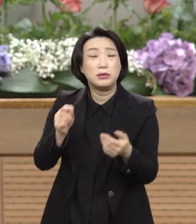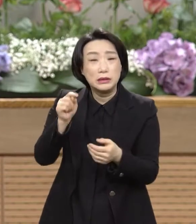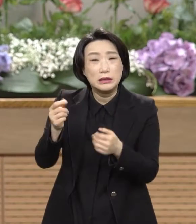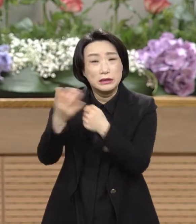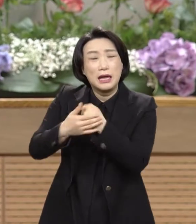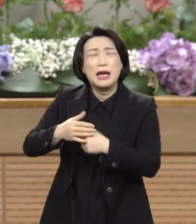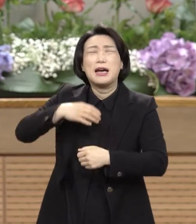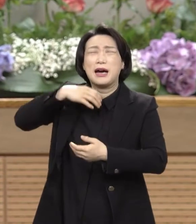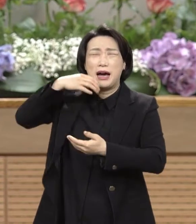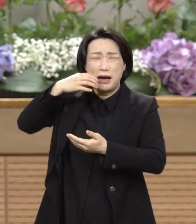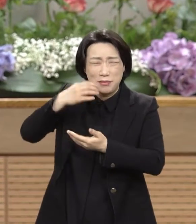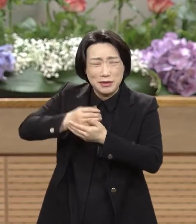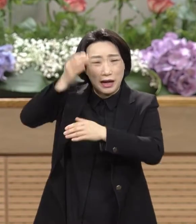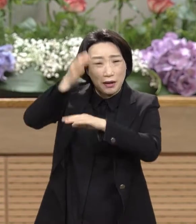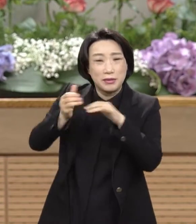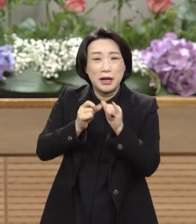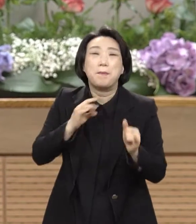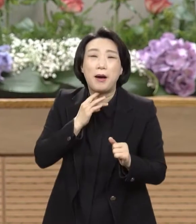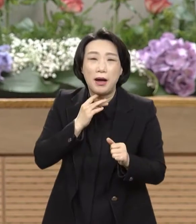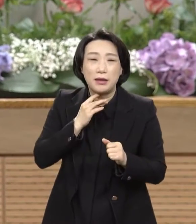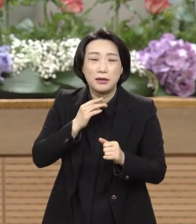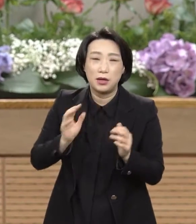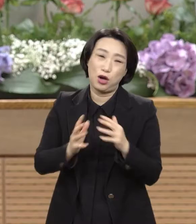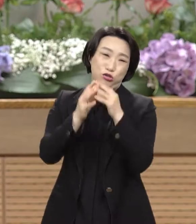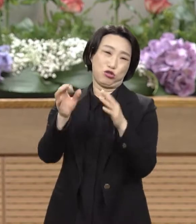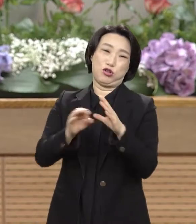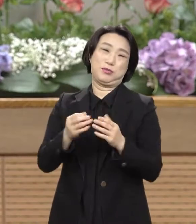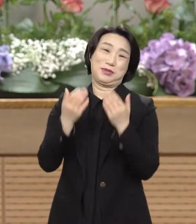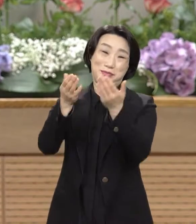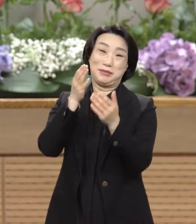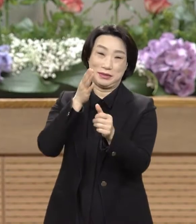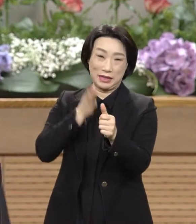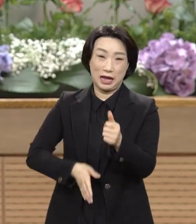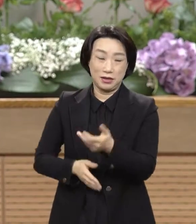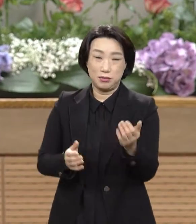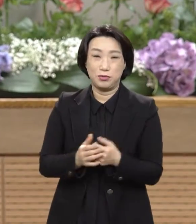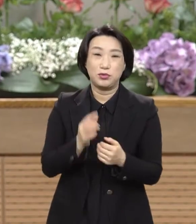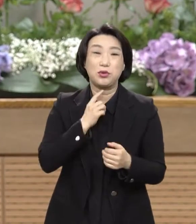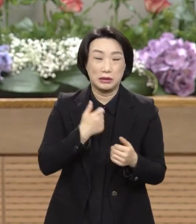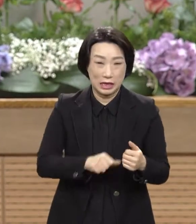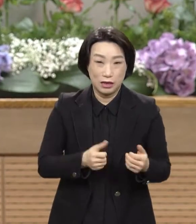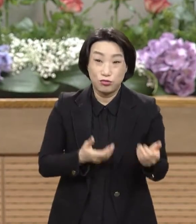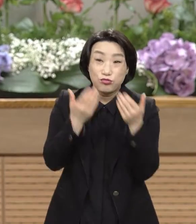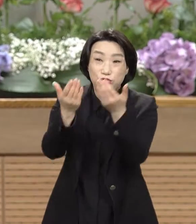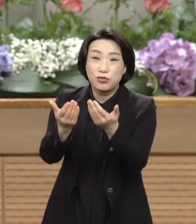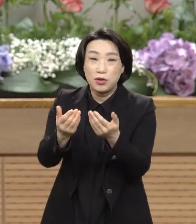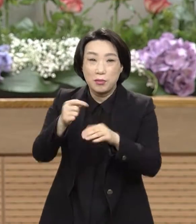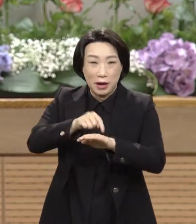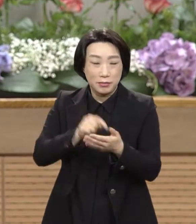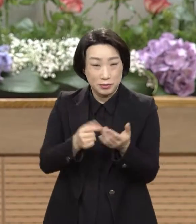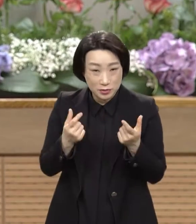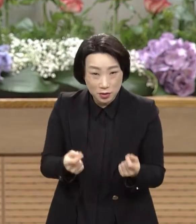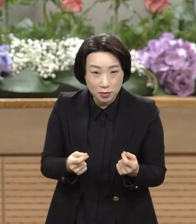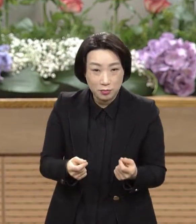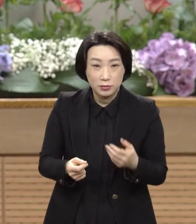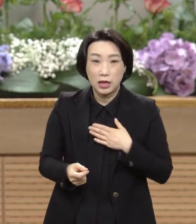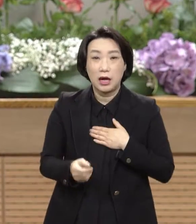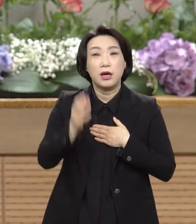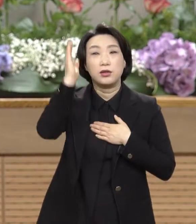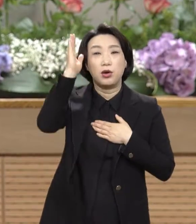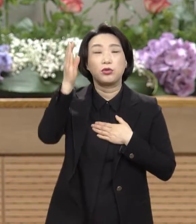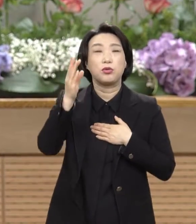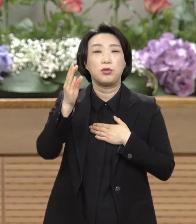은혜에 감격된 사람만 하라. 독자를 바치듯이 내가 그런 설교를 한번